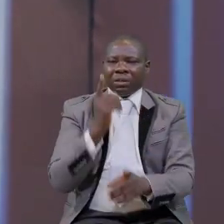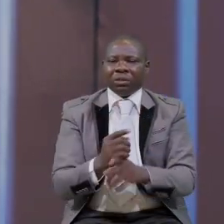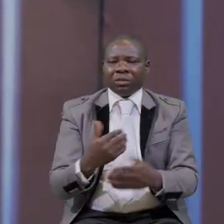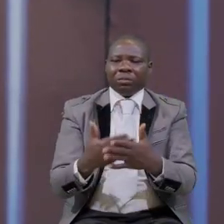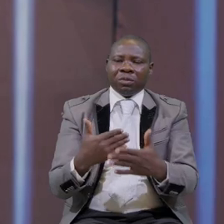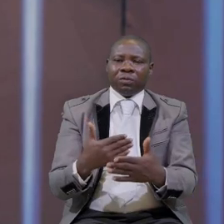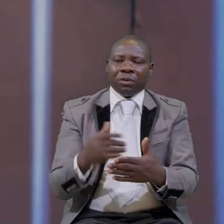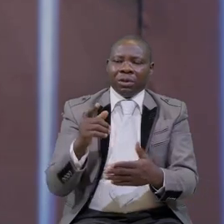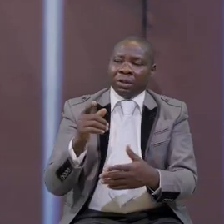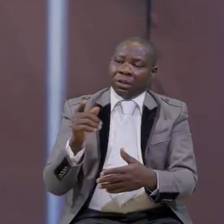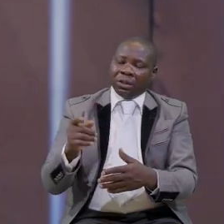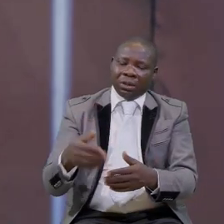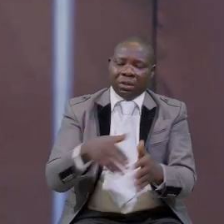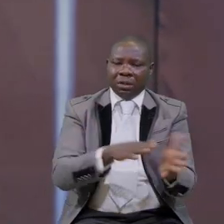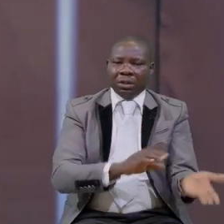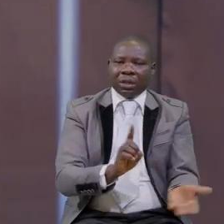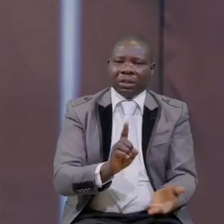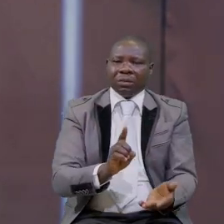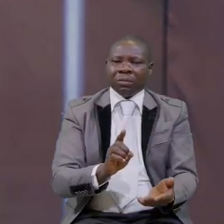Avant sa mort,